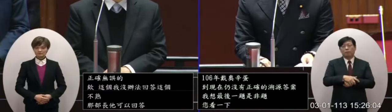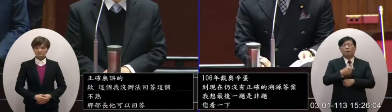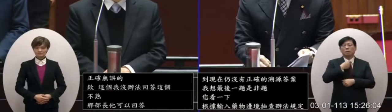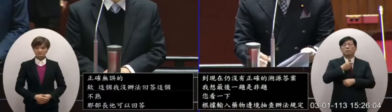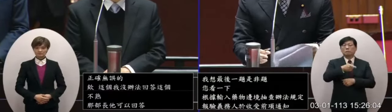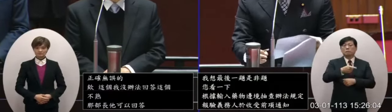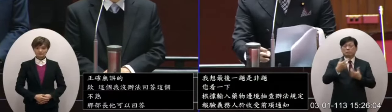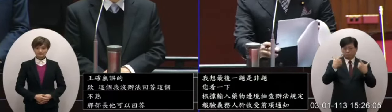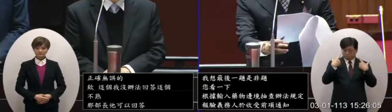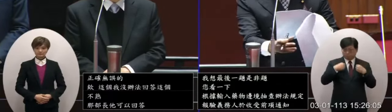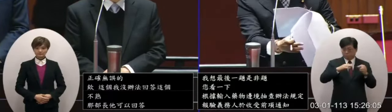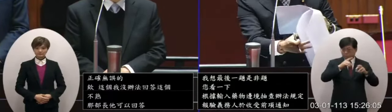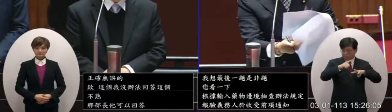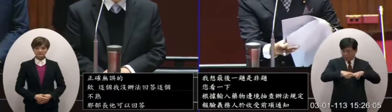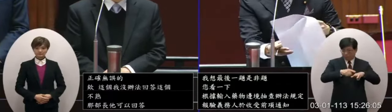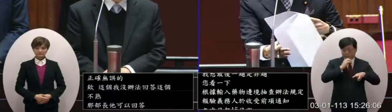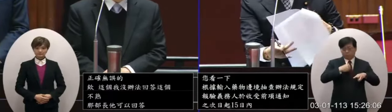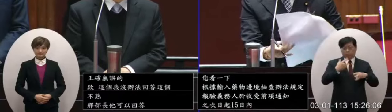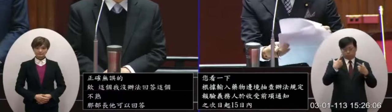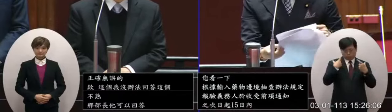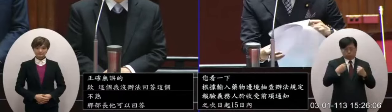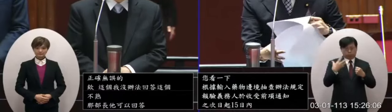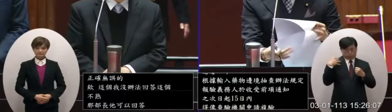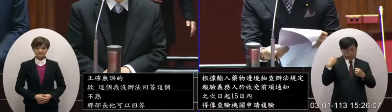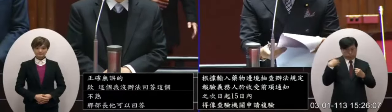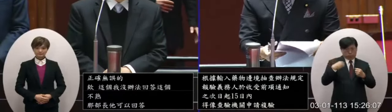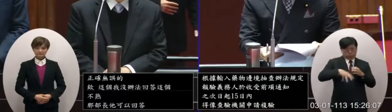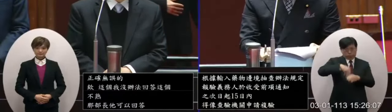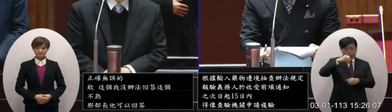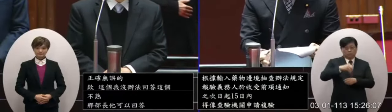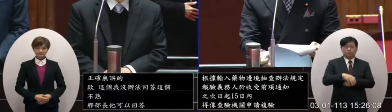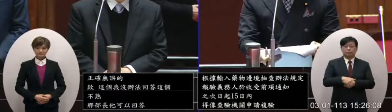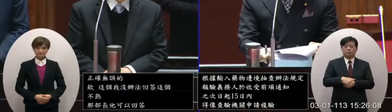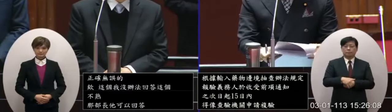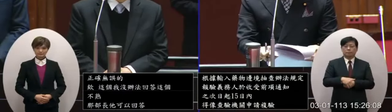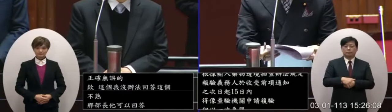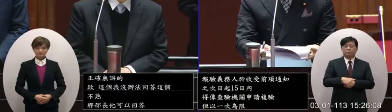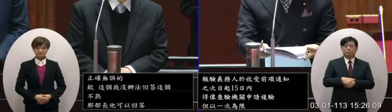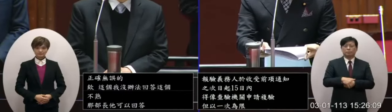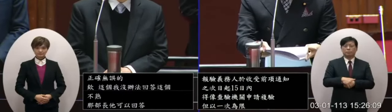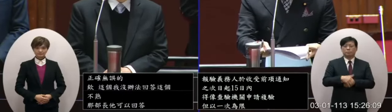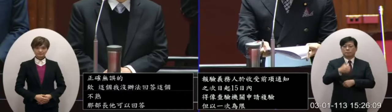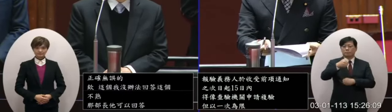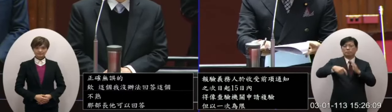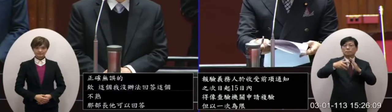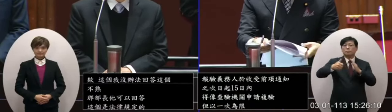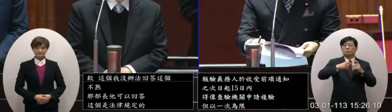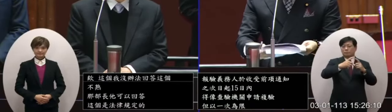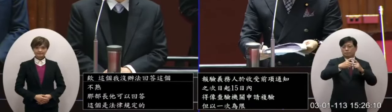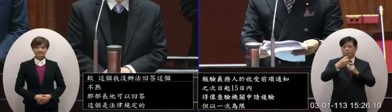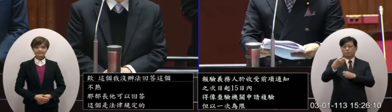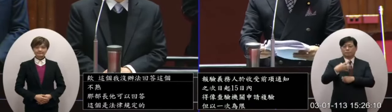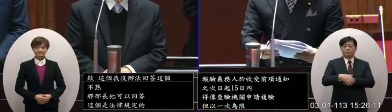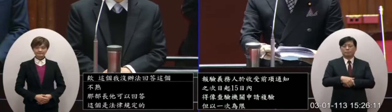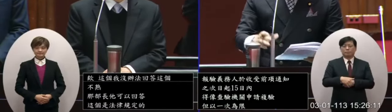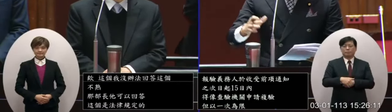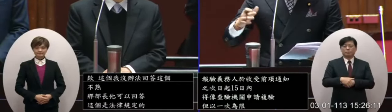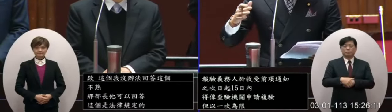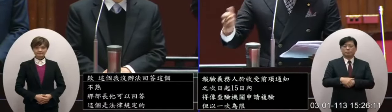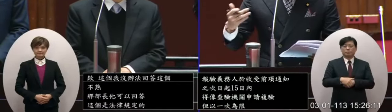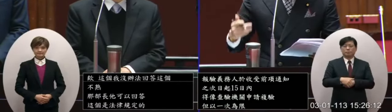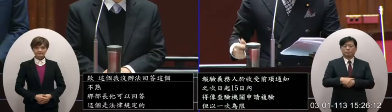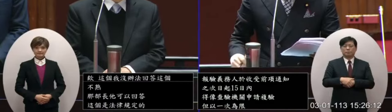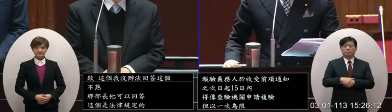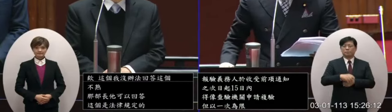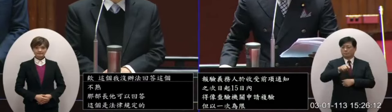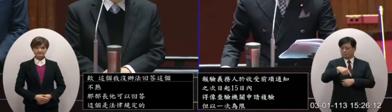抽样品，而且是原样的抽样余品。好，那谢谢院长以上的答复。那我想